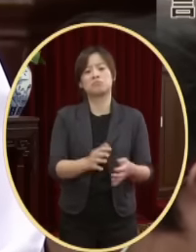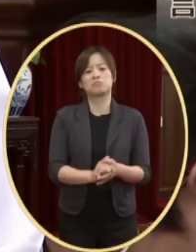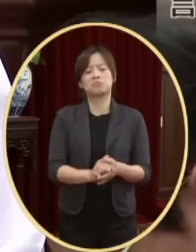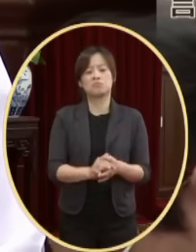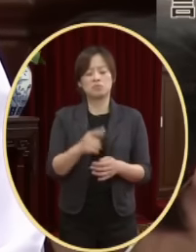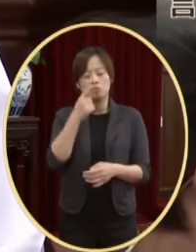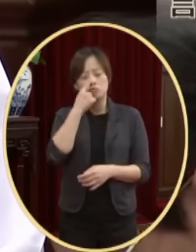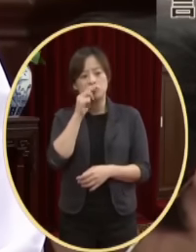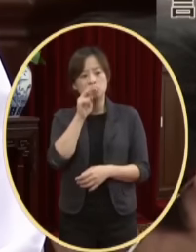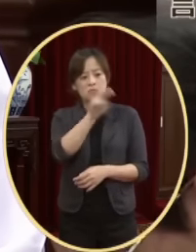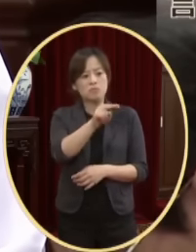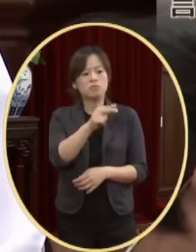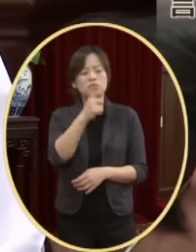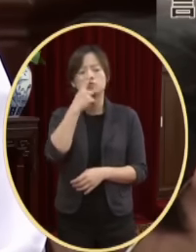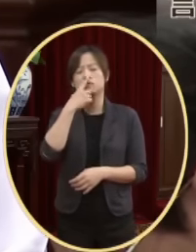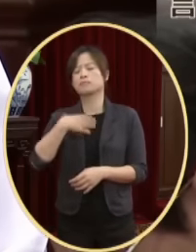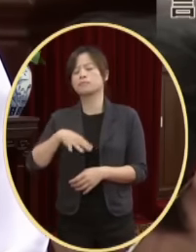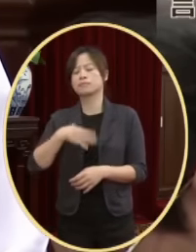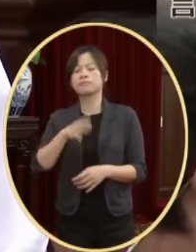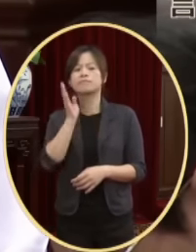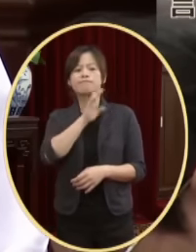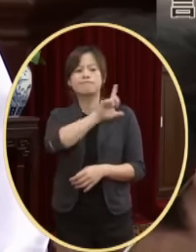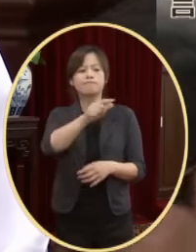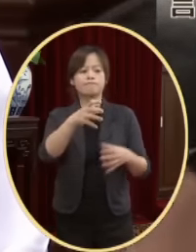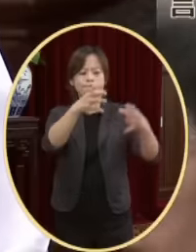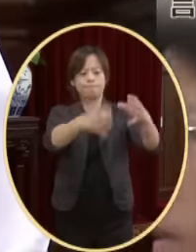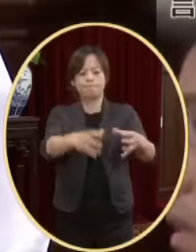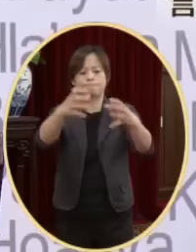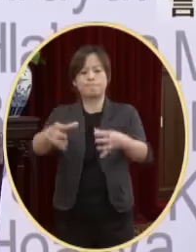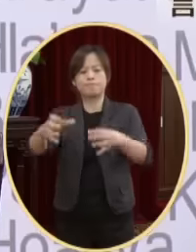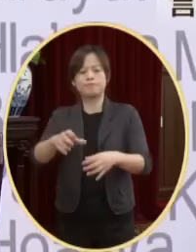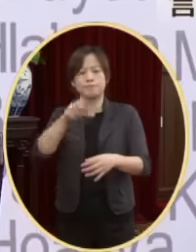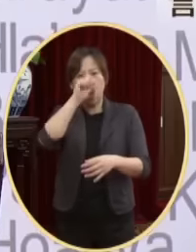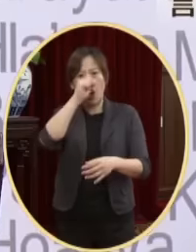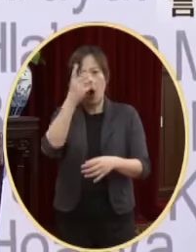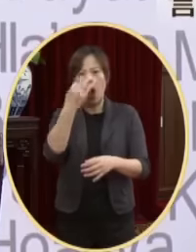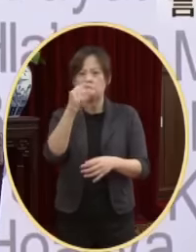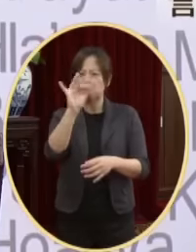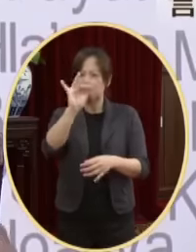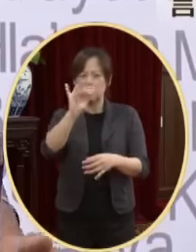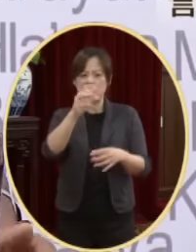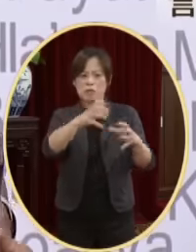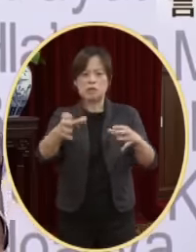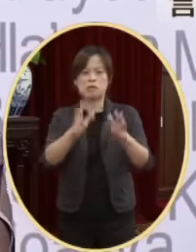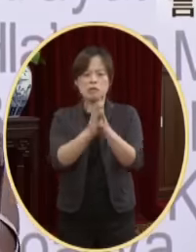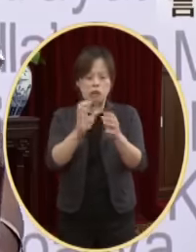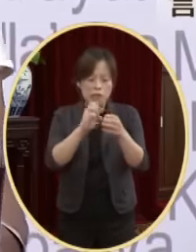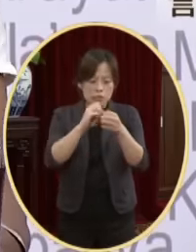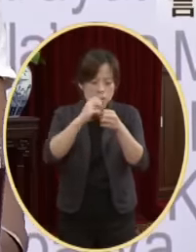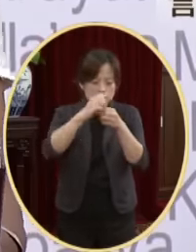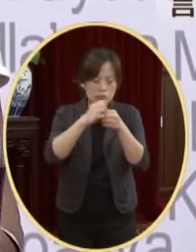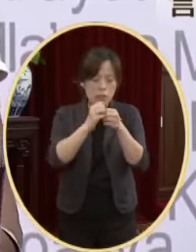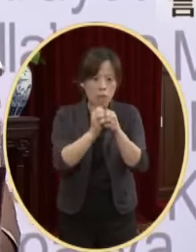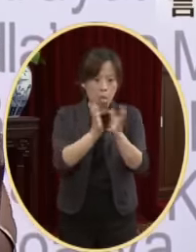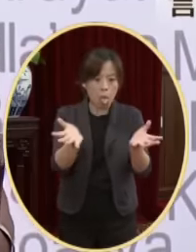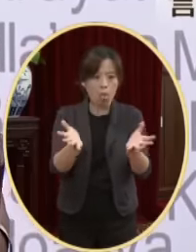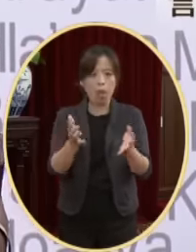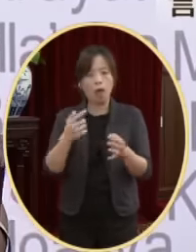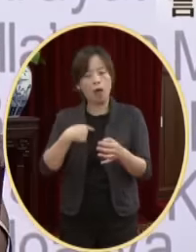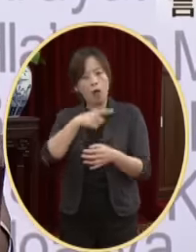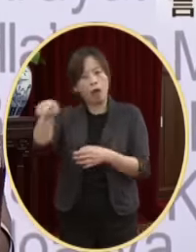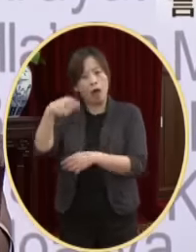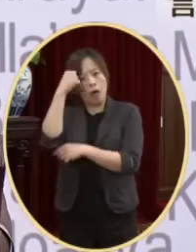当我们看到，我们也知道核废料桶有好几百桶都已经腐蚀了，我们兰屿